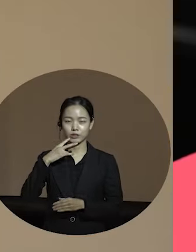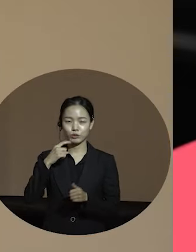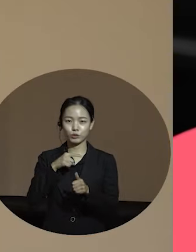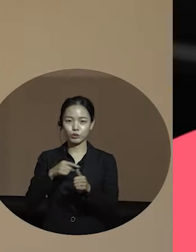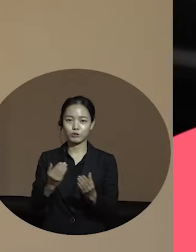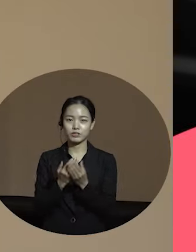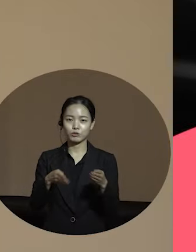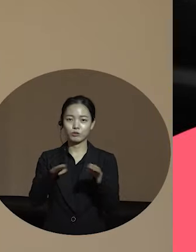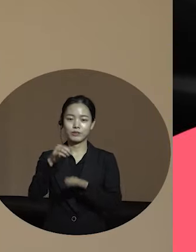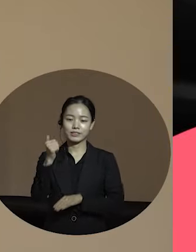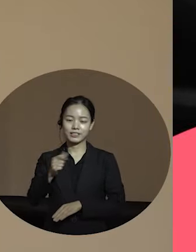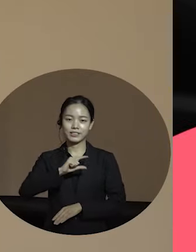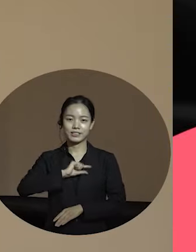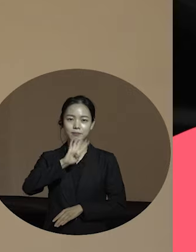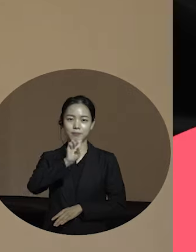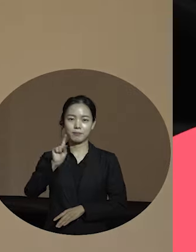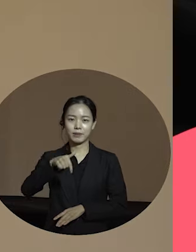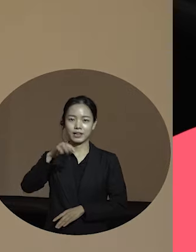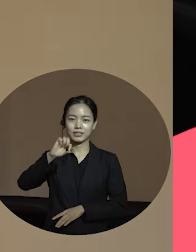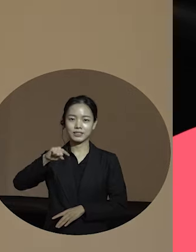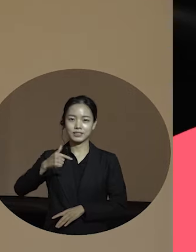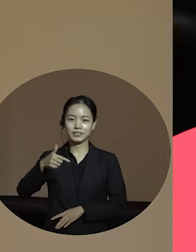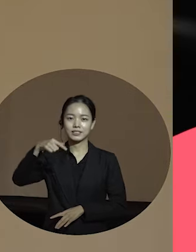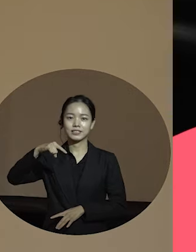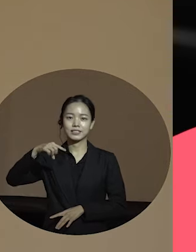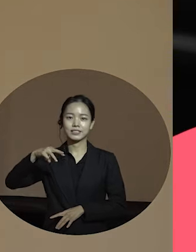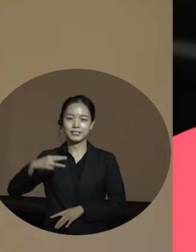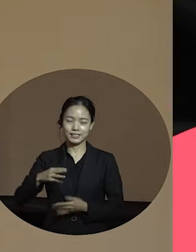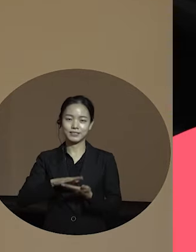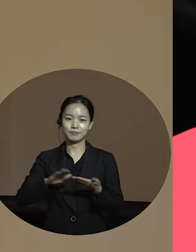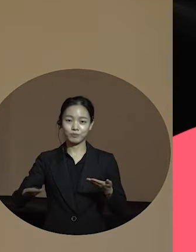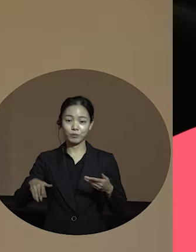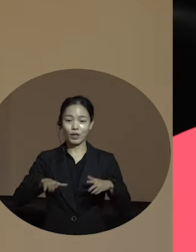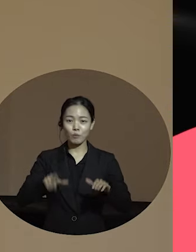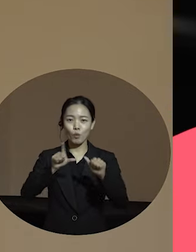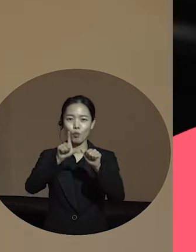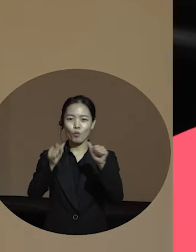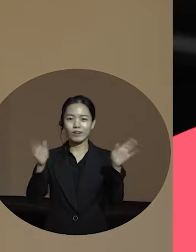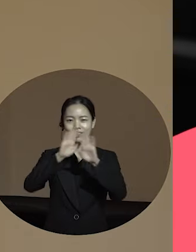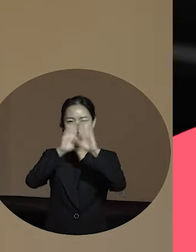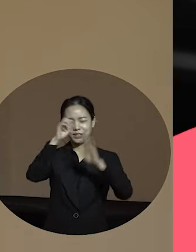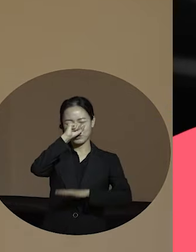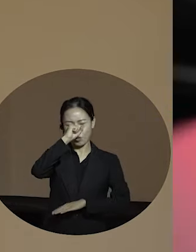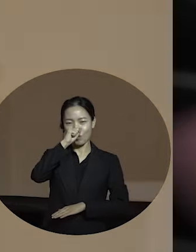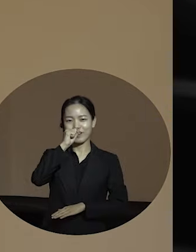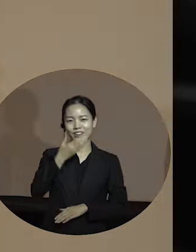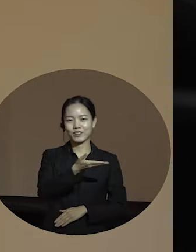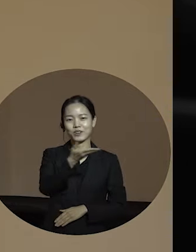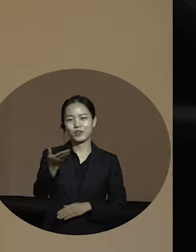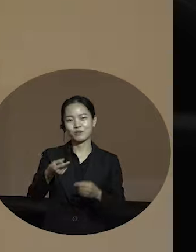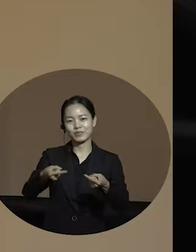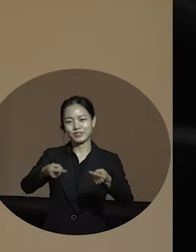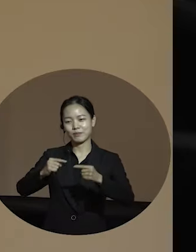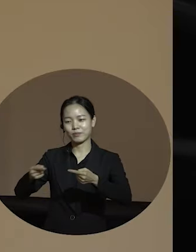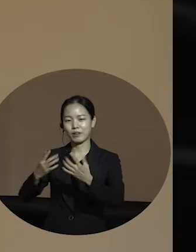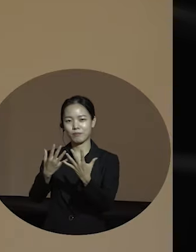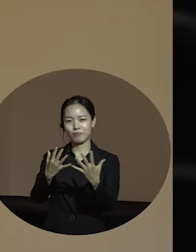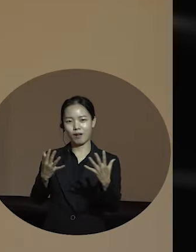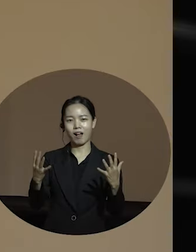한국문화예술교육진흥원장 박은실입니다. 이렇게 좋은 5월에 함께 해주셔서 매우